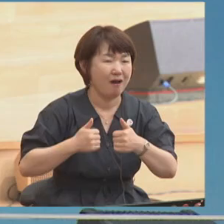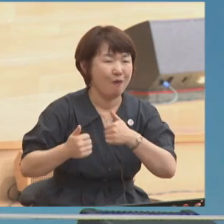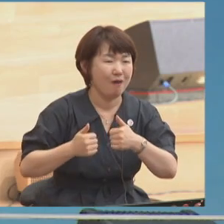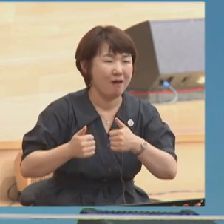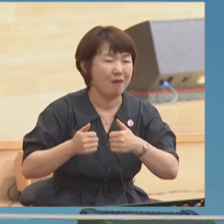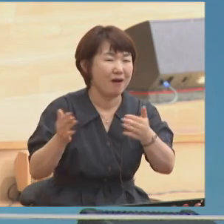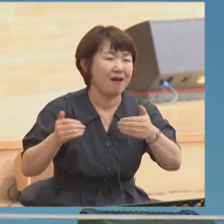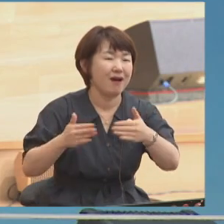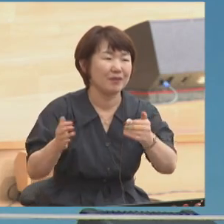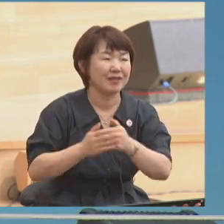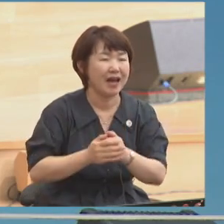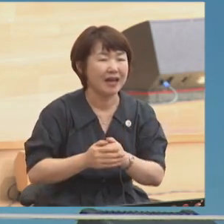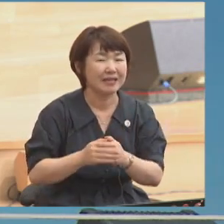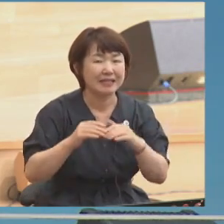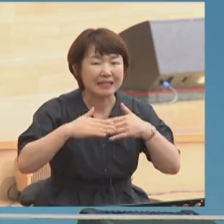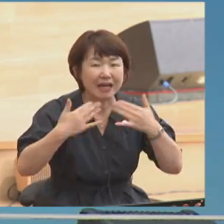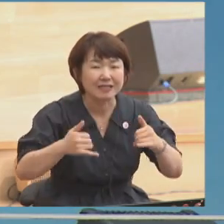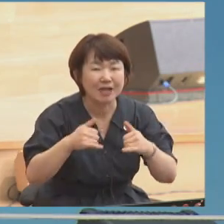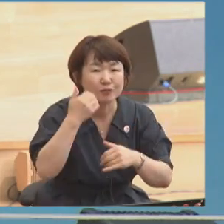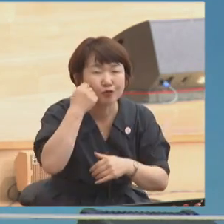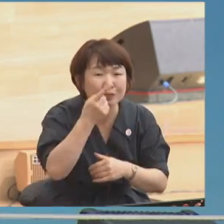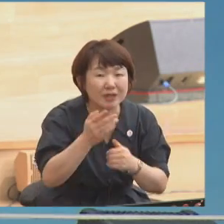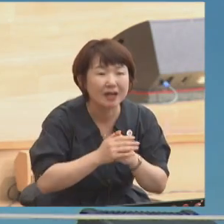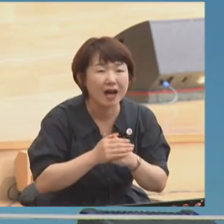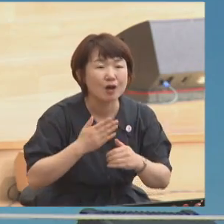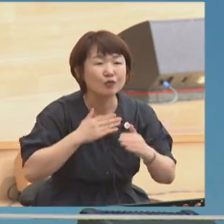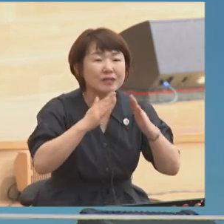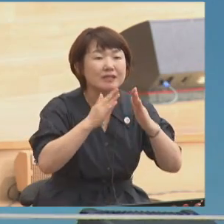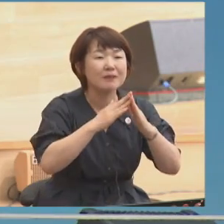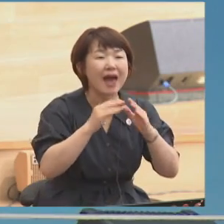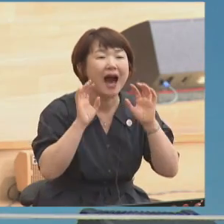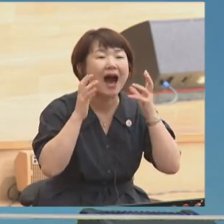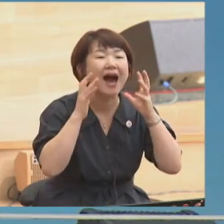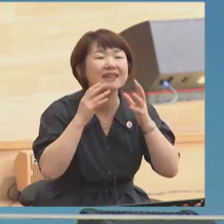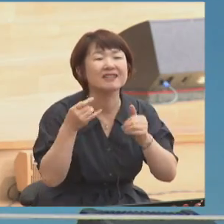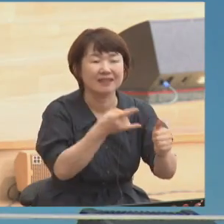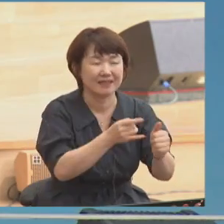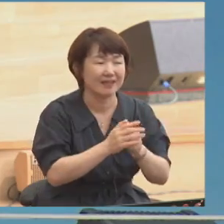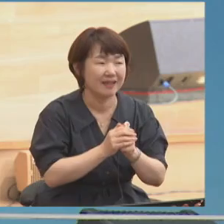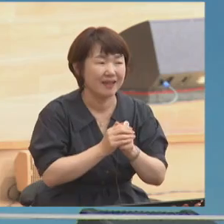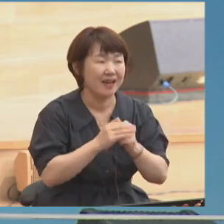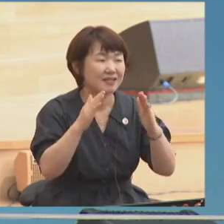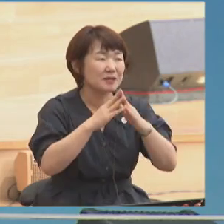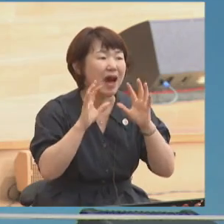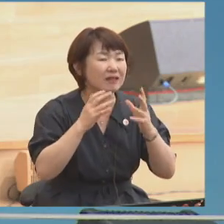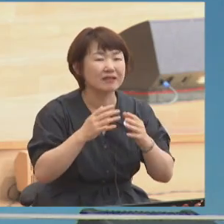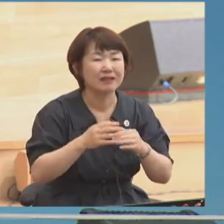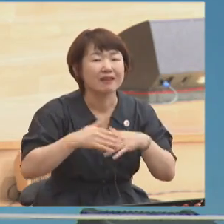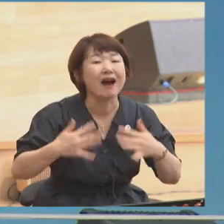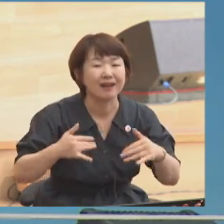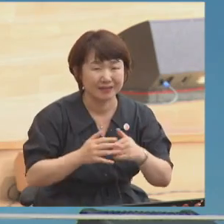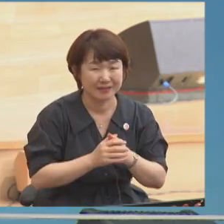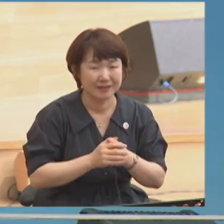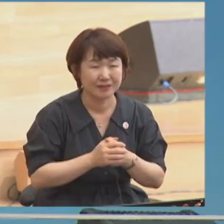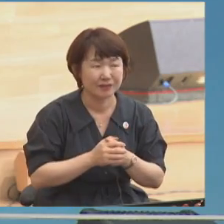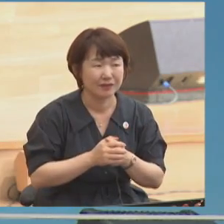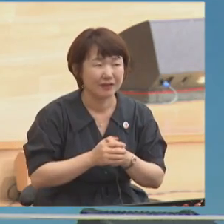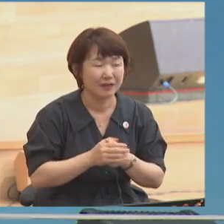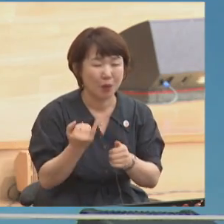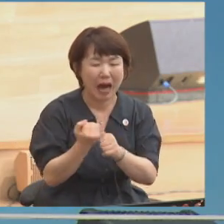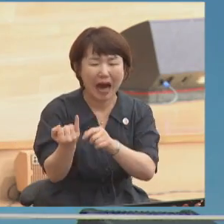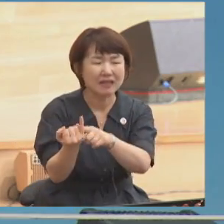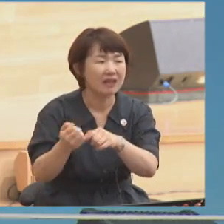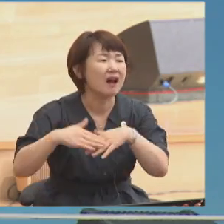주로 누구? 약한 사람 누구? 우리 집에 애들한테. 집에 애들이 약자잖아요.